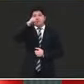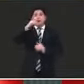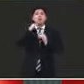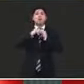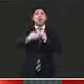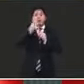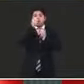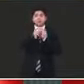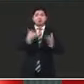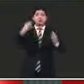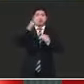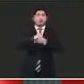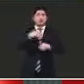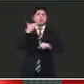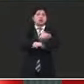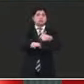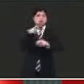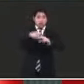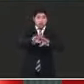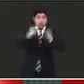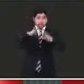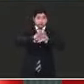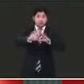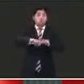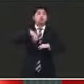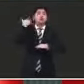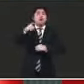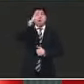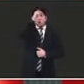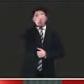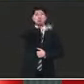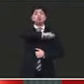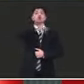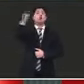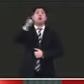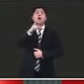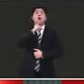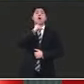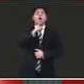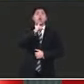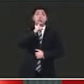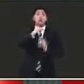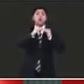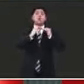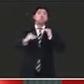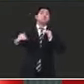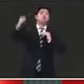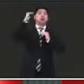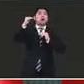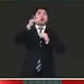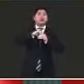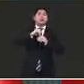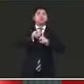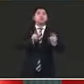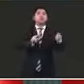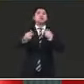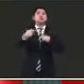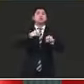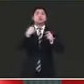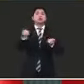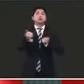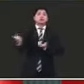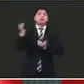bahçesini hizmete açtıktan sonra Türkiye'ye Katar yüksek düzeyli stratejik